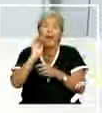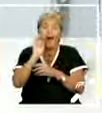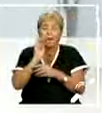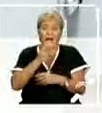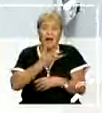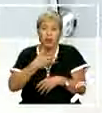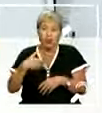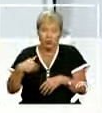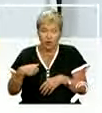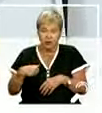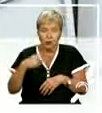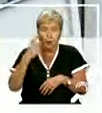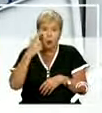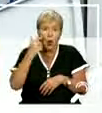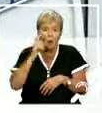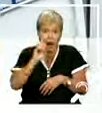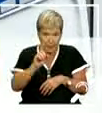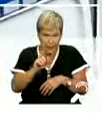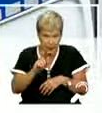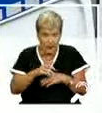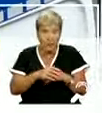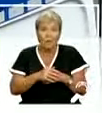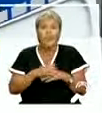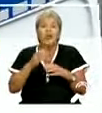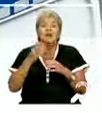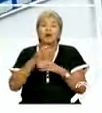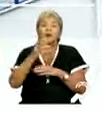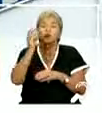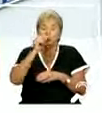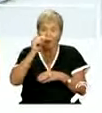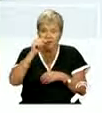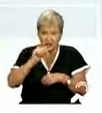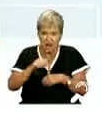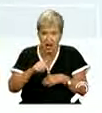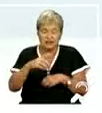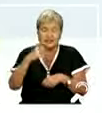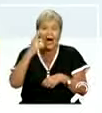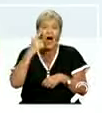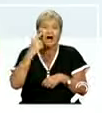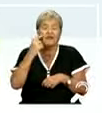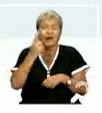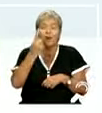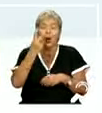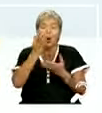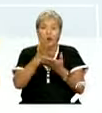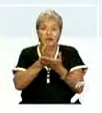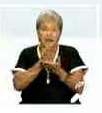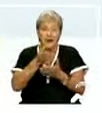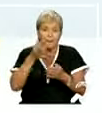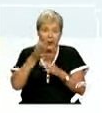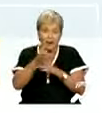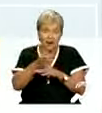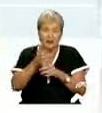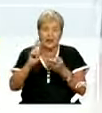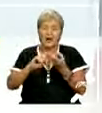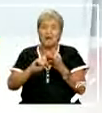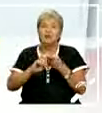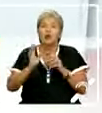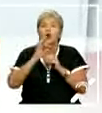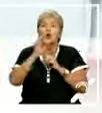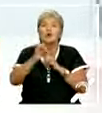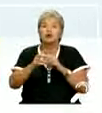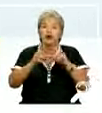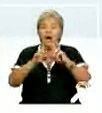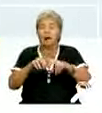București. Cel mai probabil în cursul acestei după amiez vom afla și un verdict definitiv în ceea ce privește măsura preventivă,